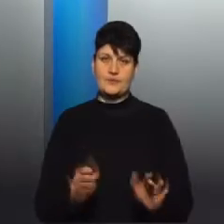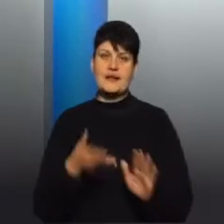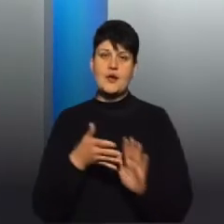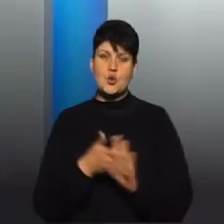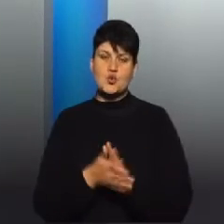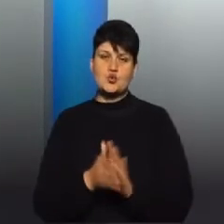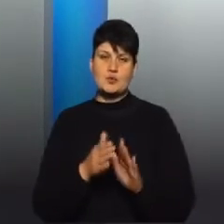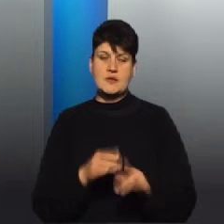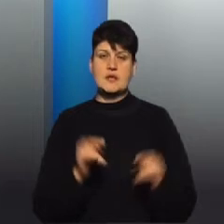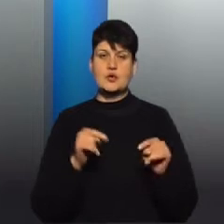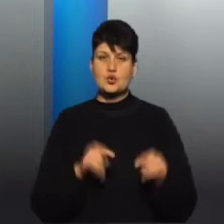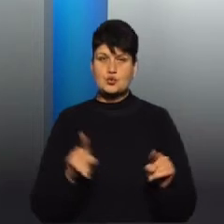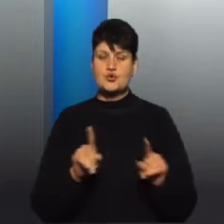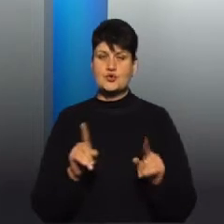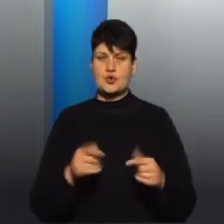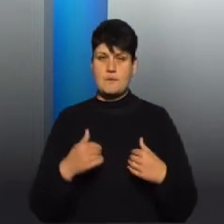ми передбачаємо